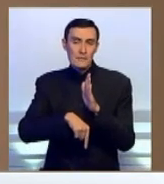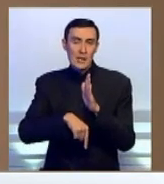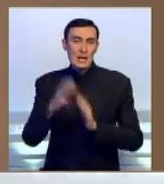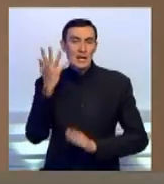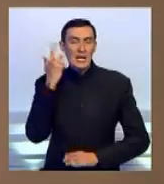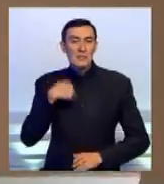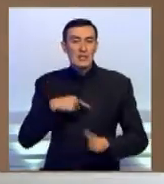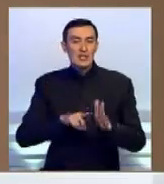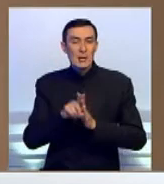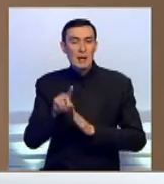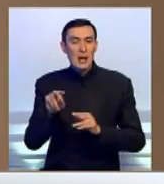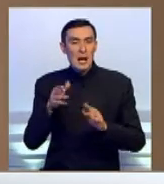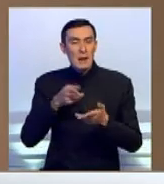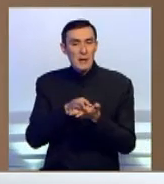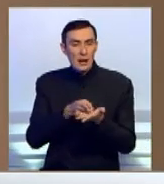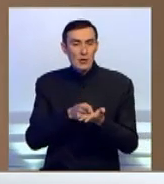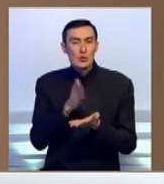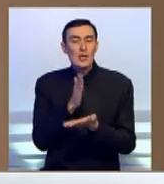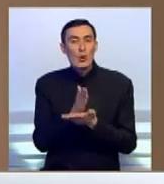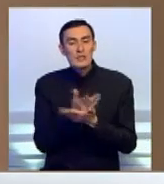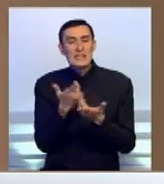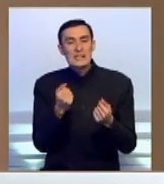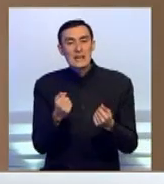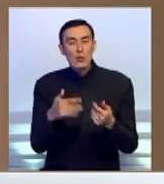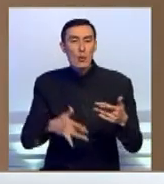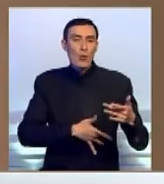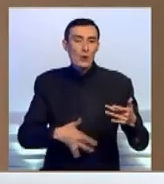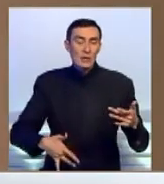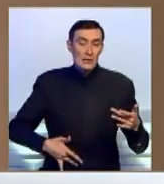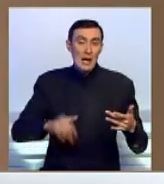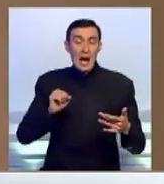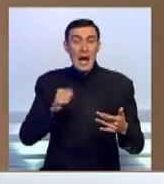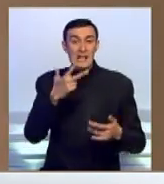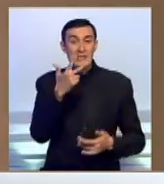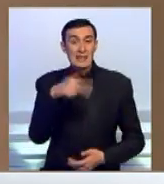когда мы оперируем, мы не видим глубину расположения органов, а вот